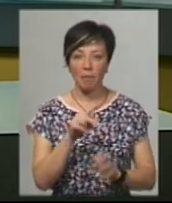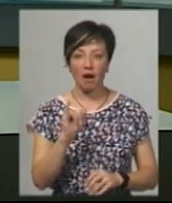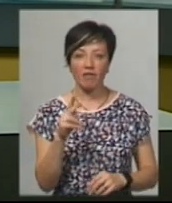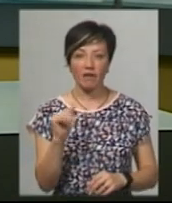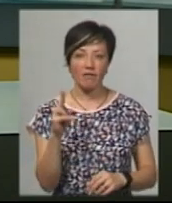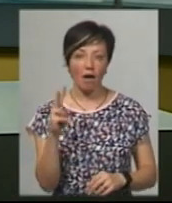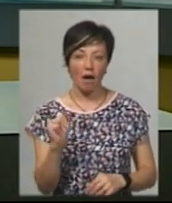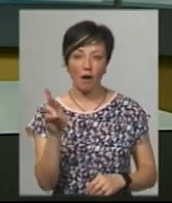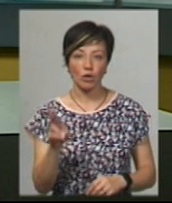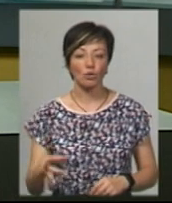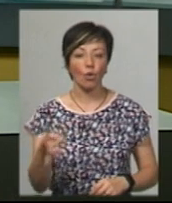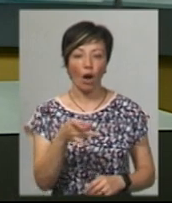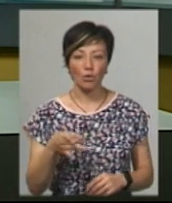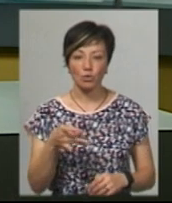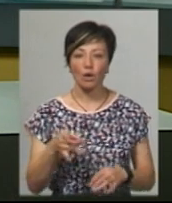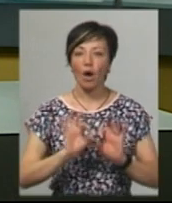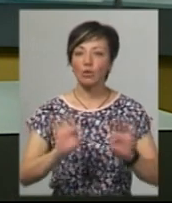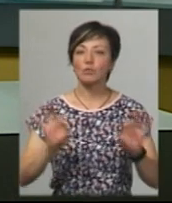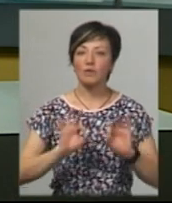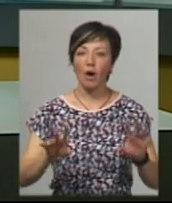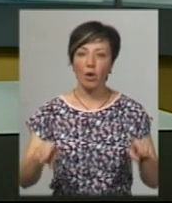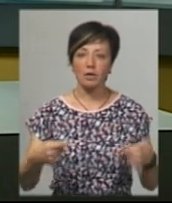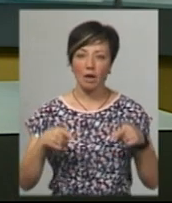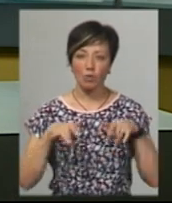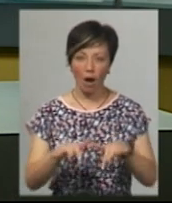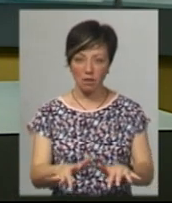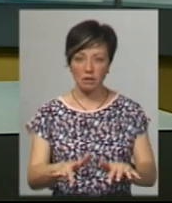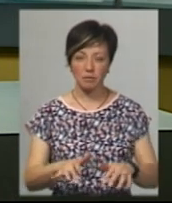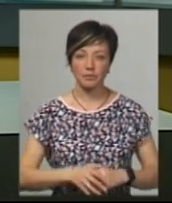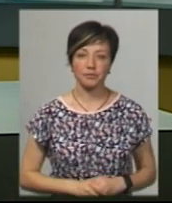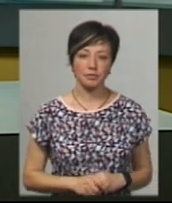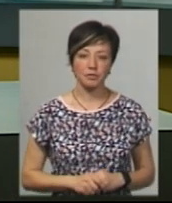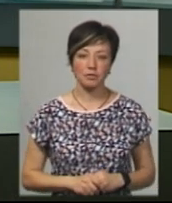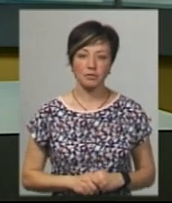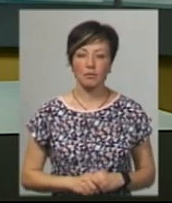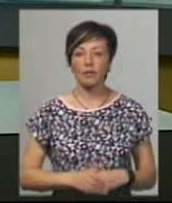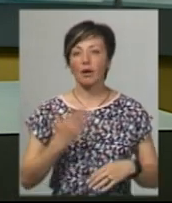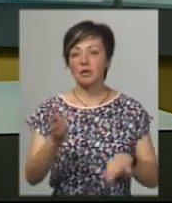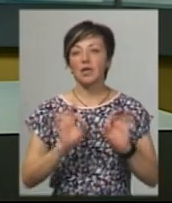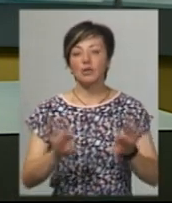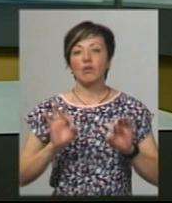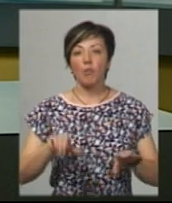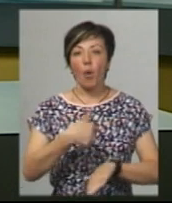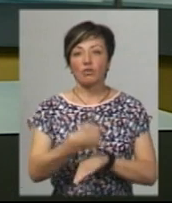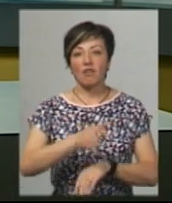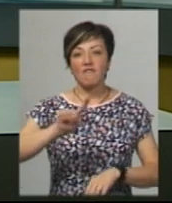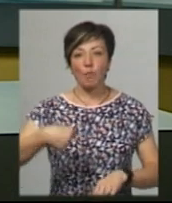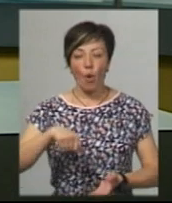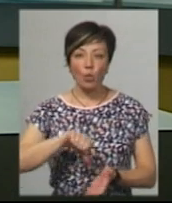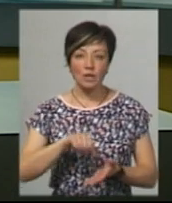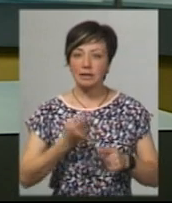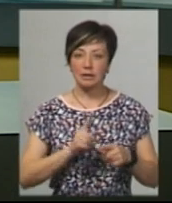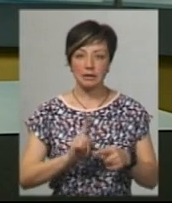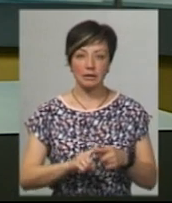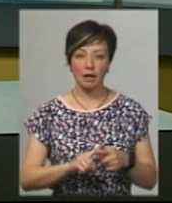Правдівка Ярмолинецького району. Про це розповіла організаторка заходу Наталія Беренда. За її словами, основна вимога учасників